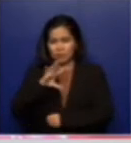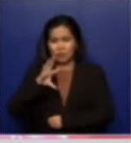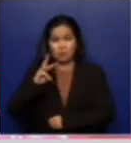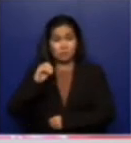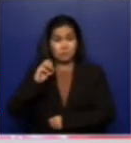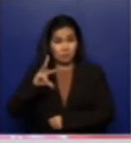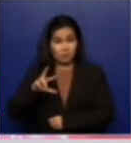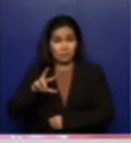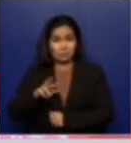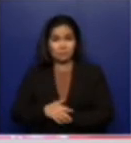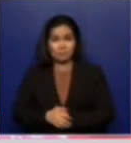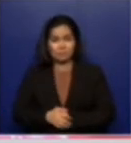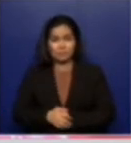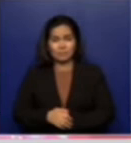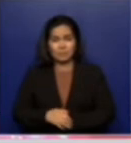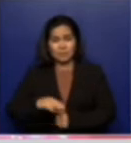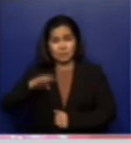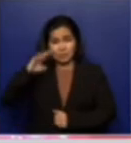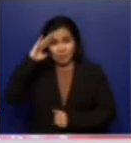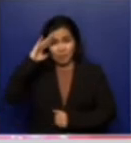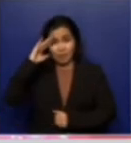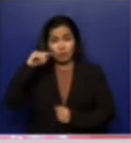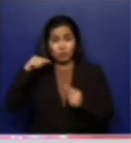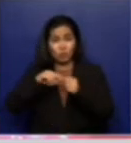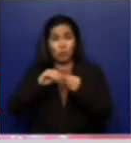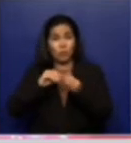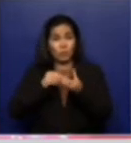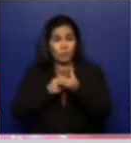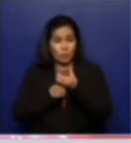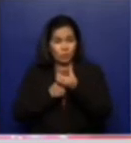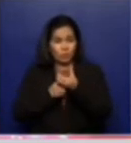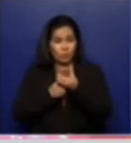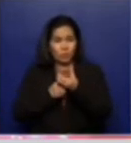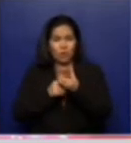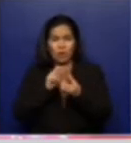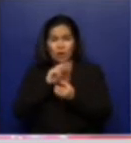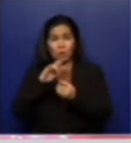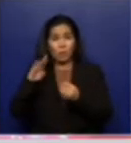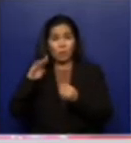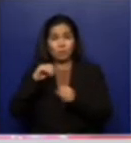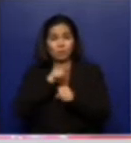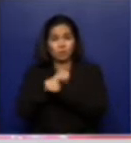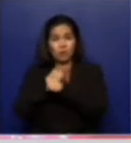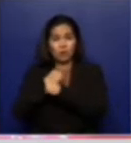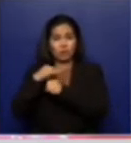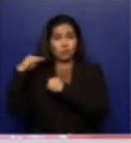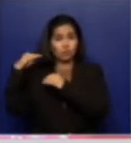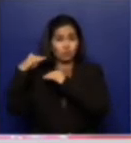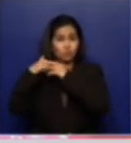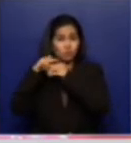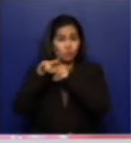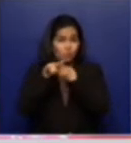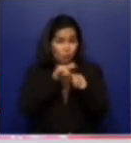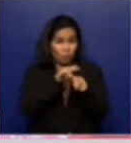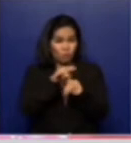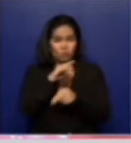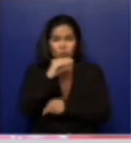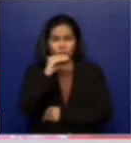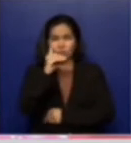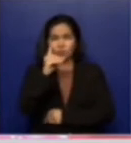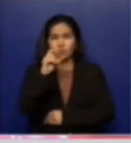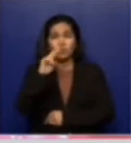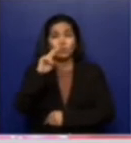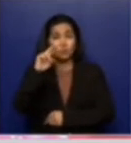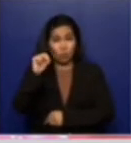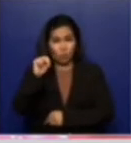2563กรมฐานสื่อสารจัดซื้อระบบต่อต้านอากาศยานไร้คนขับหรือที่เรียกว่าแอนติโ